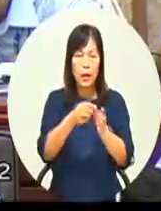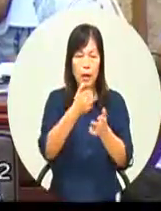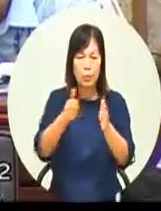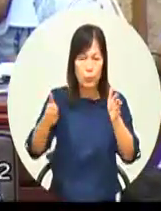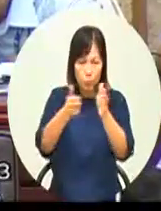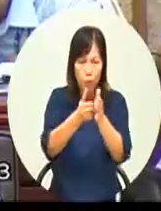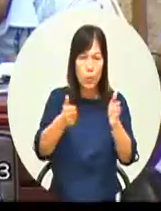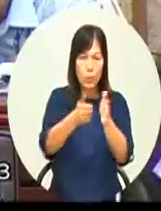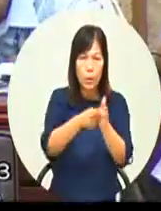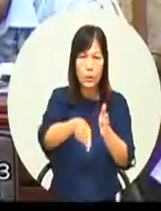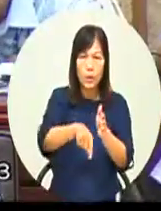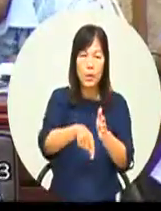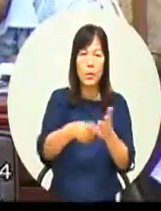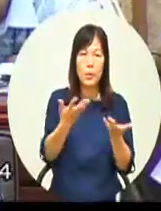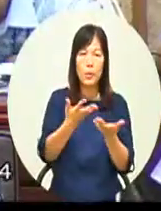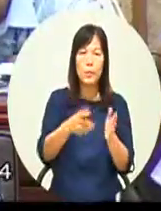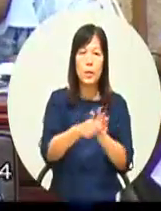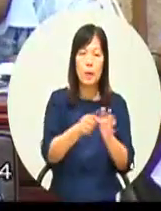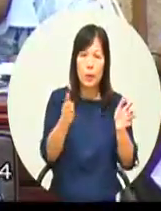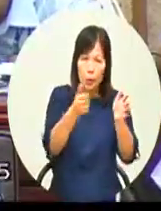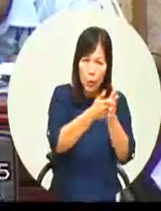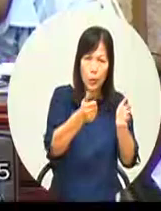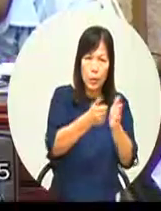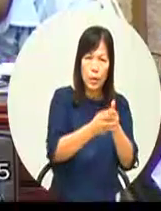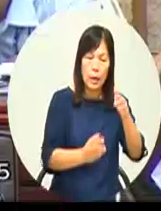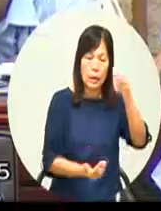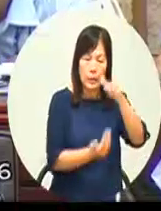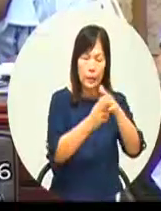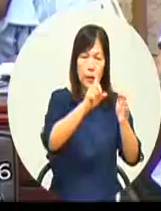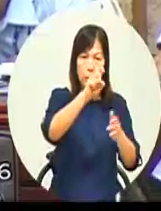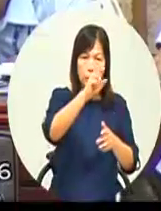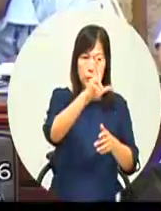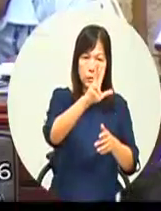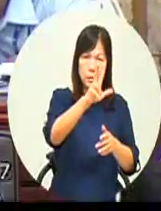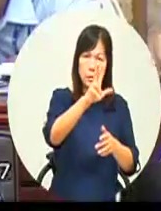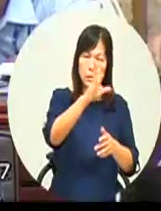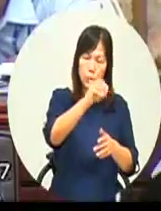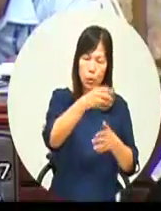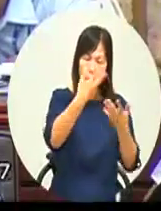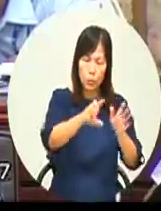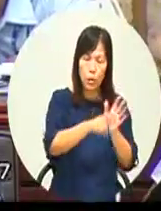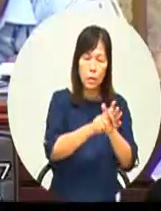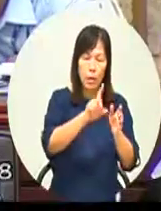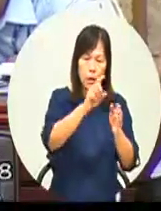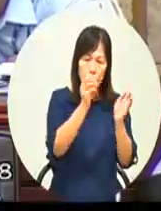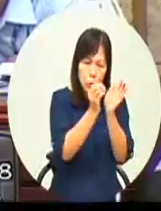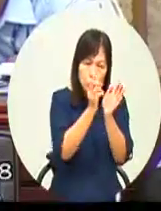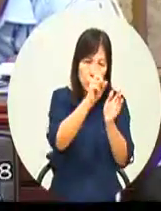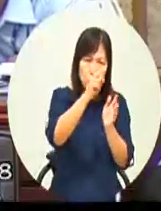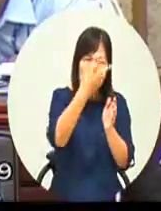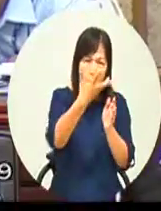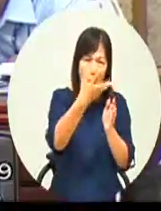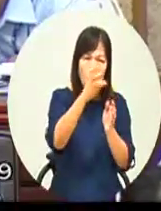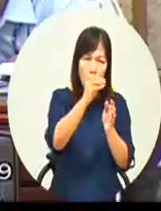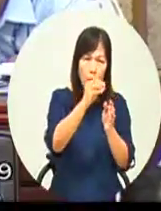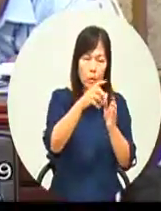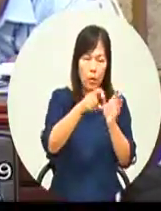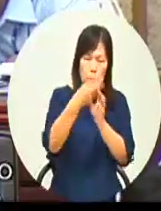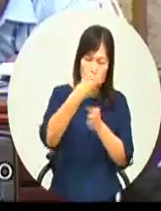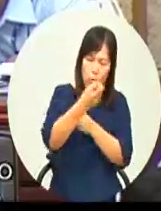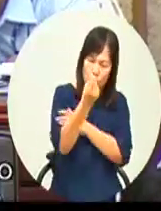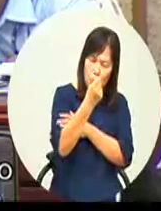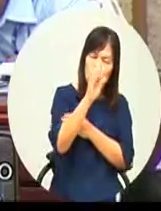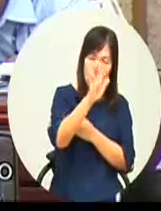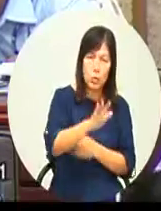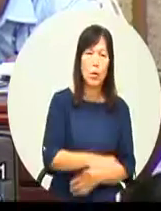部分。那运量的部分目前已经达到17万多了哈，所以距离18万的部分，其实这一部分已经在加紧努力之